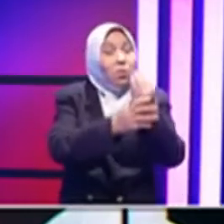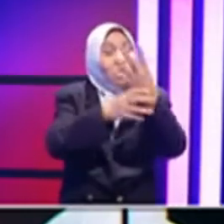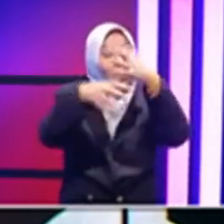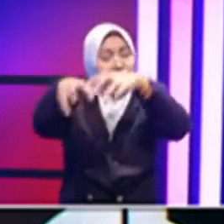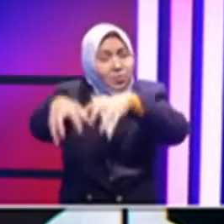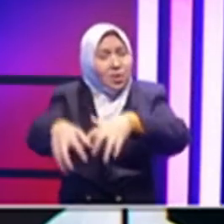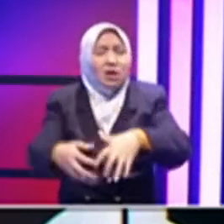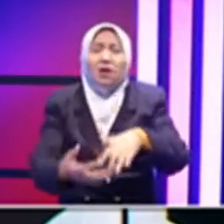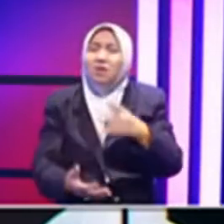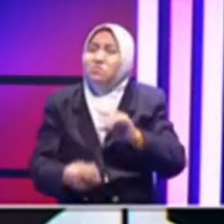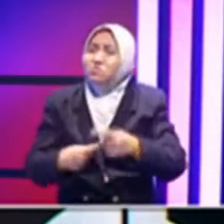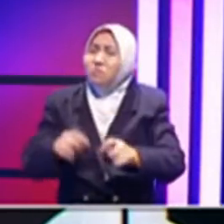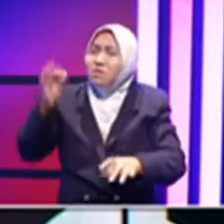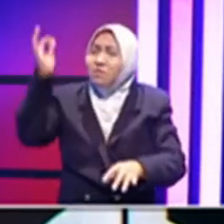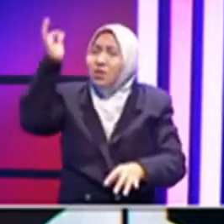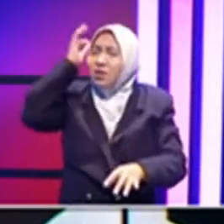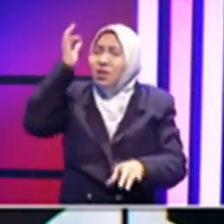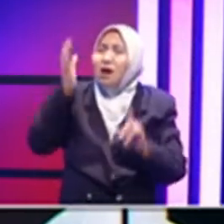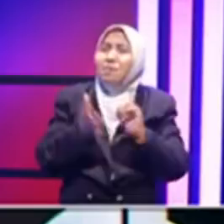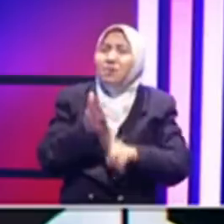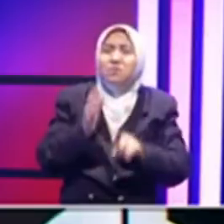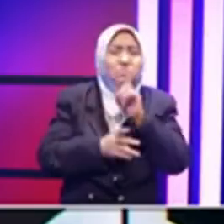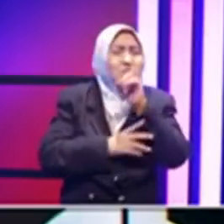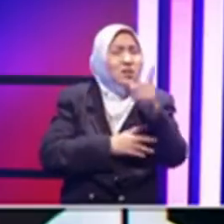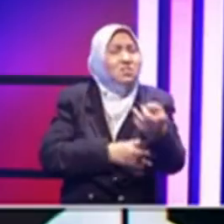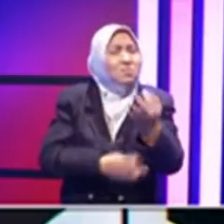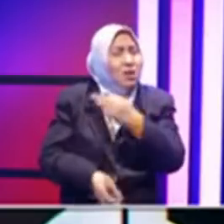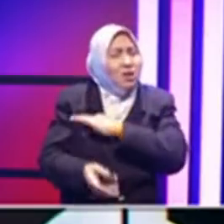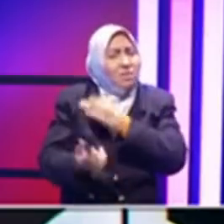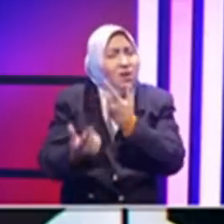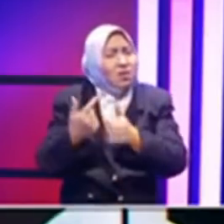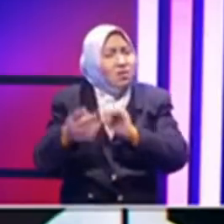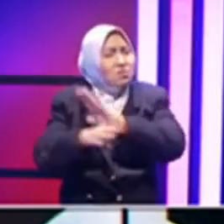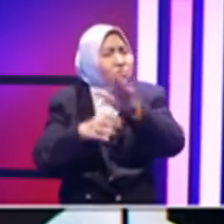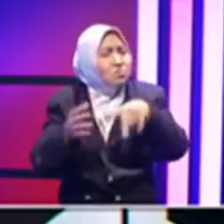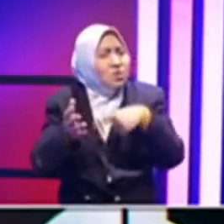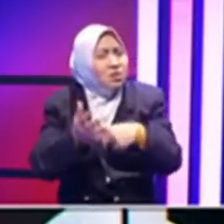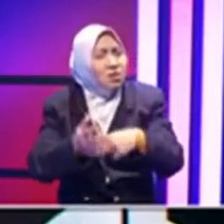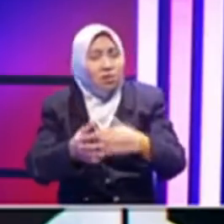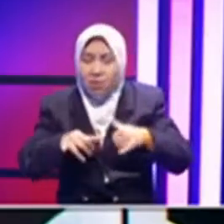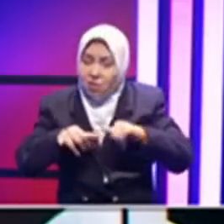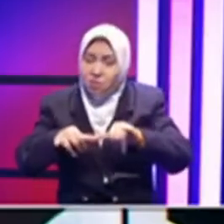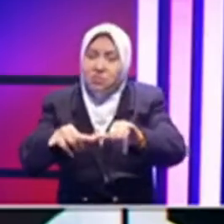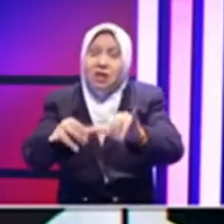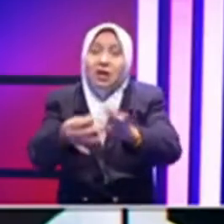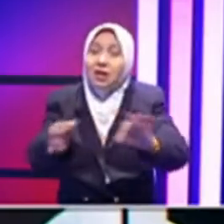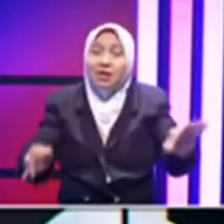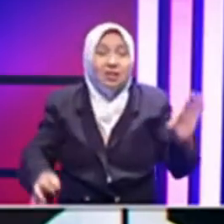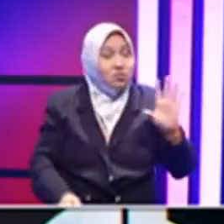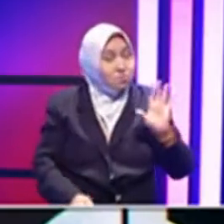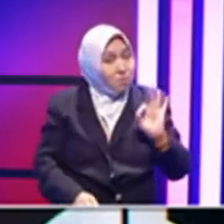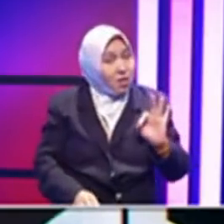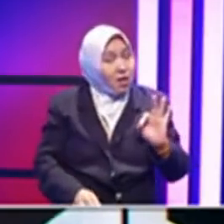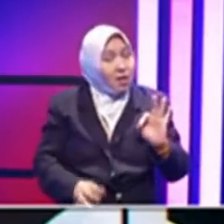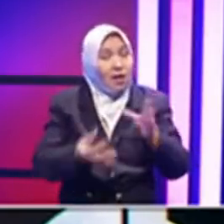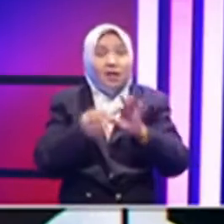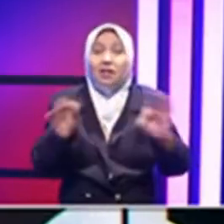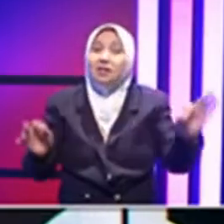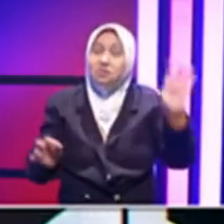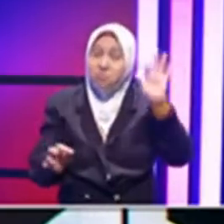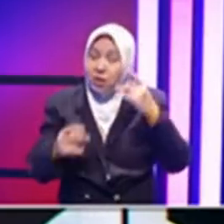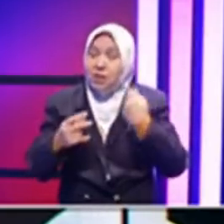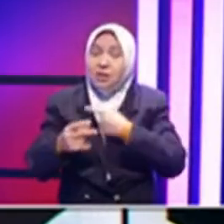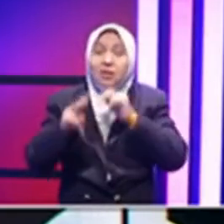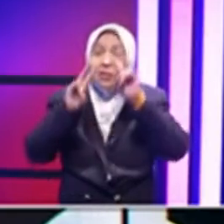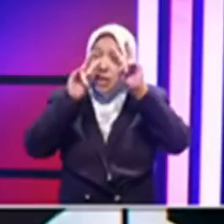apa sebenarnya manfaat daripada semua perkara ini? Kita teruskan ayat yang ke ke-9 ya, ayat ke-9 nanti kita akan tengok